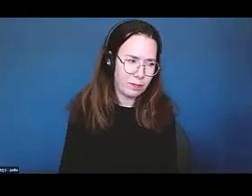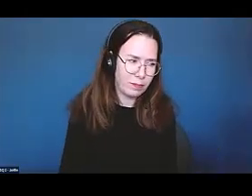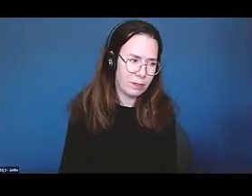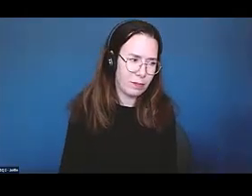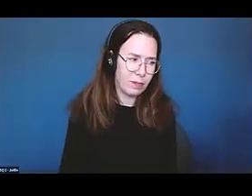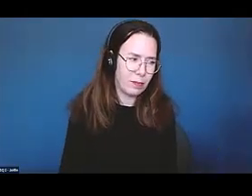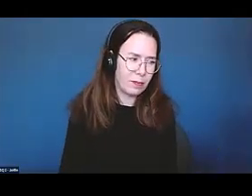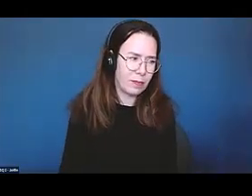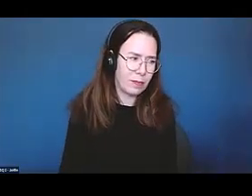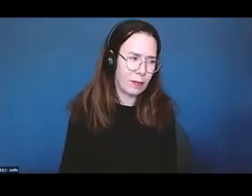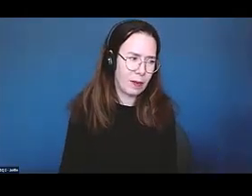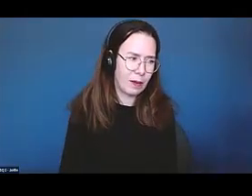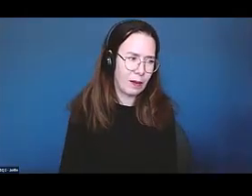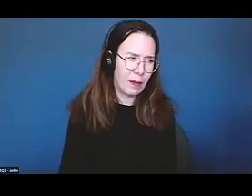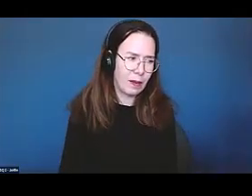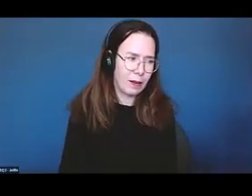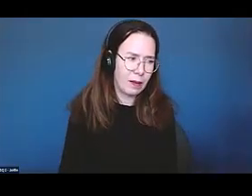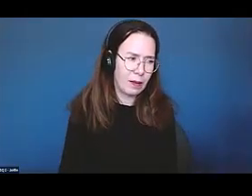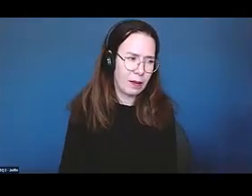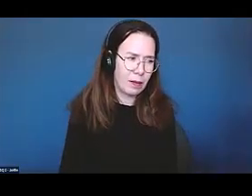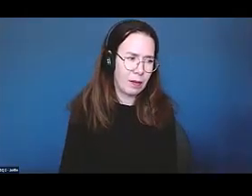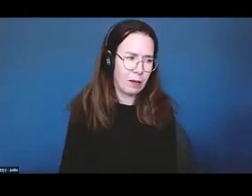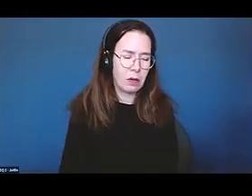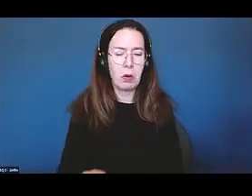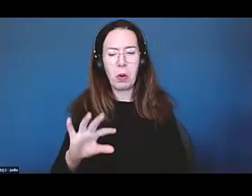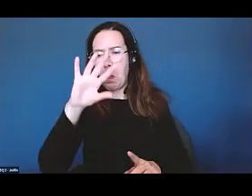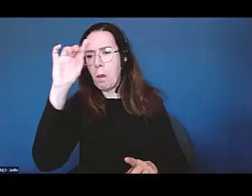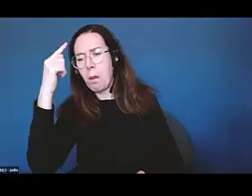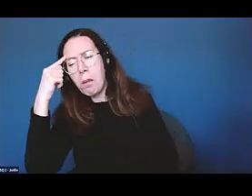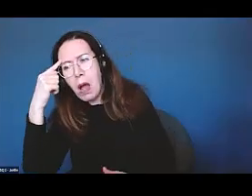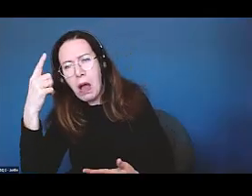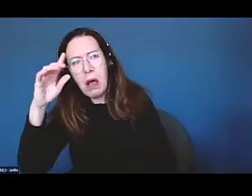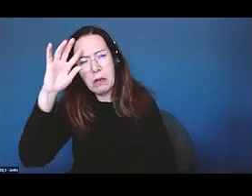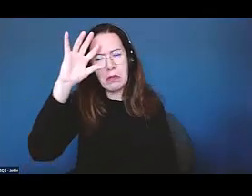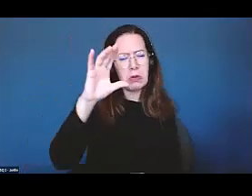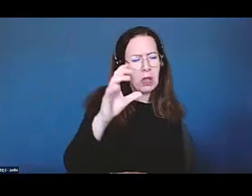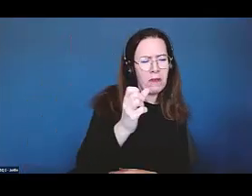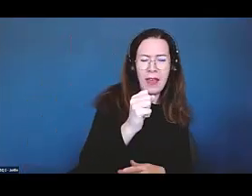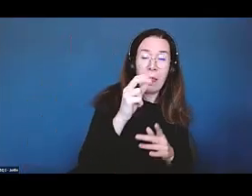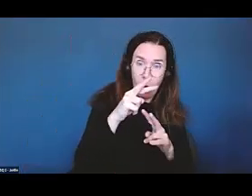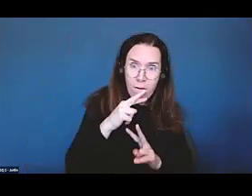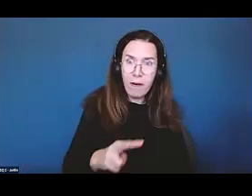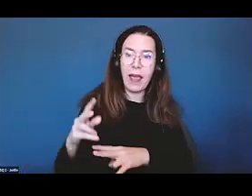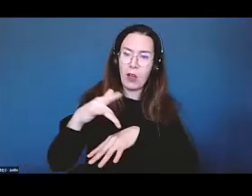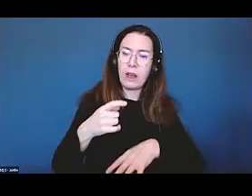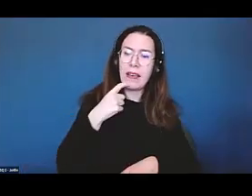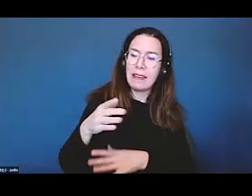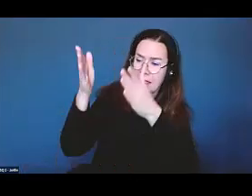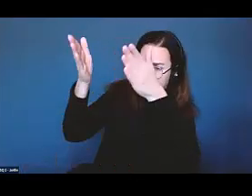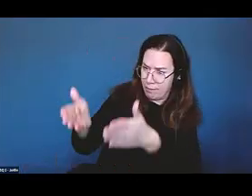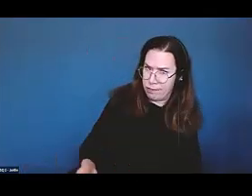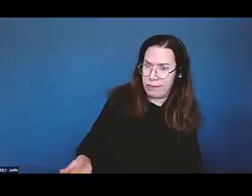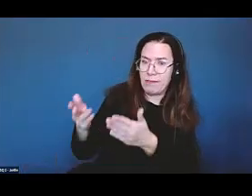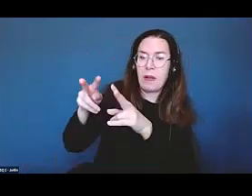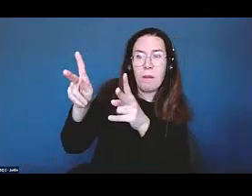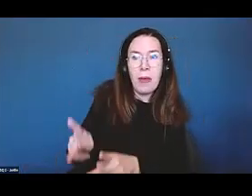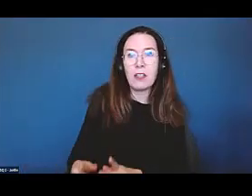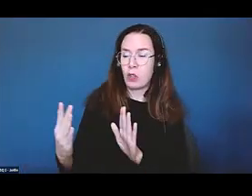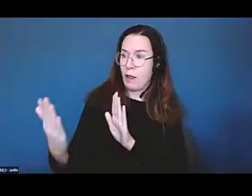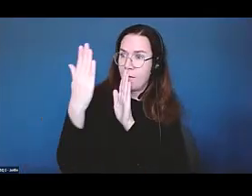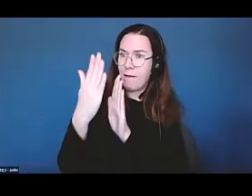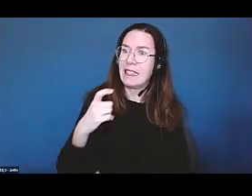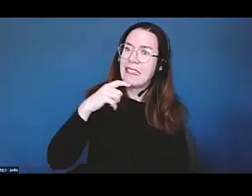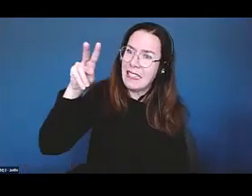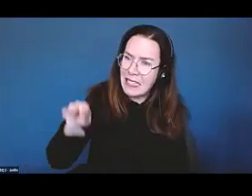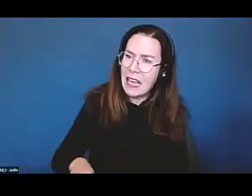de voir au-delà des suppositions, des présomptions et voir réellement la personne qui